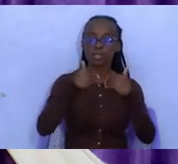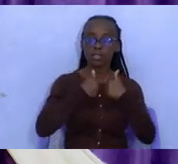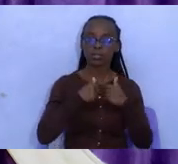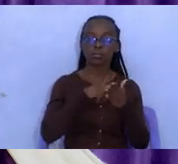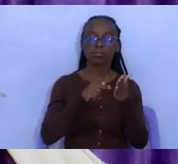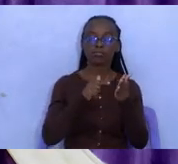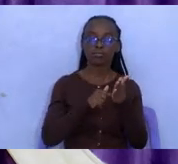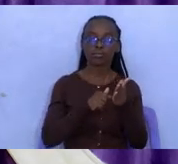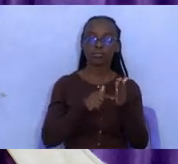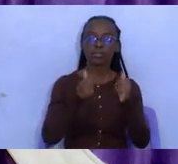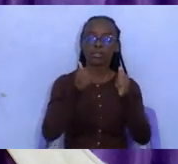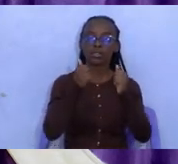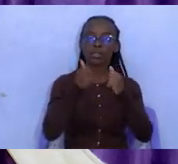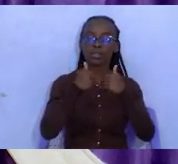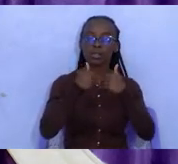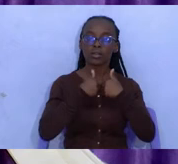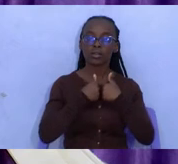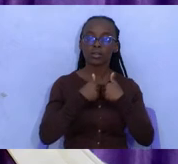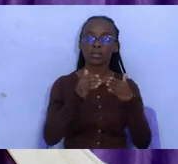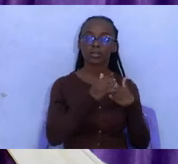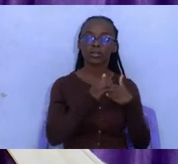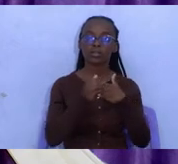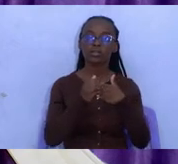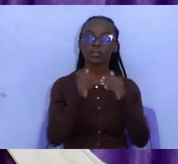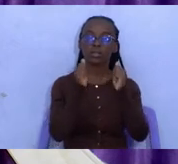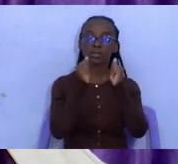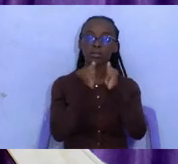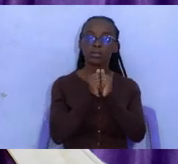miaka 16, 16, a teenager.